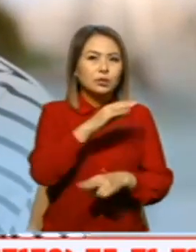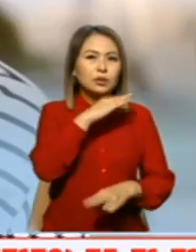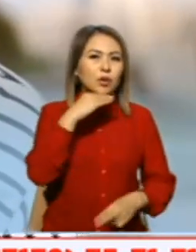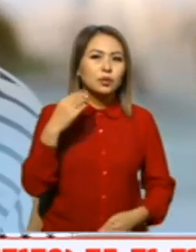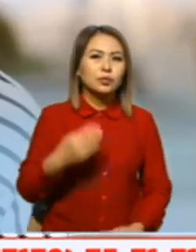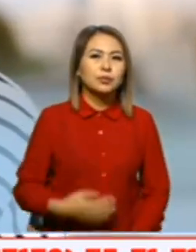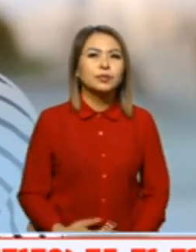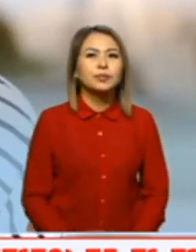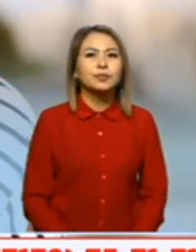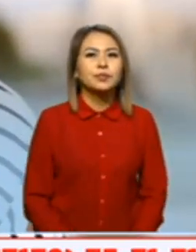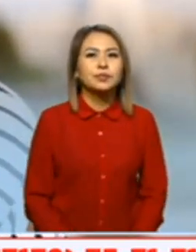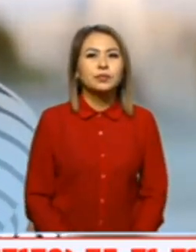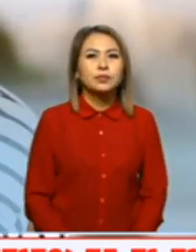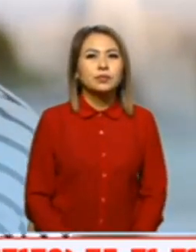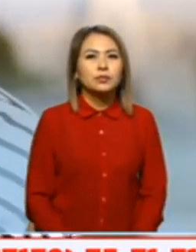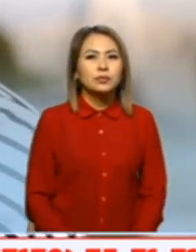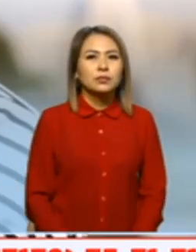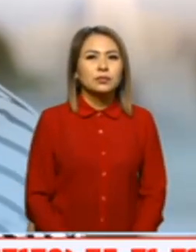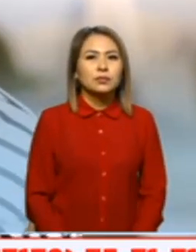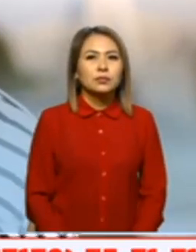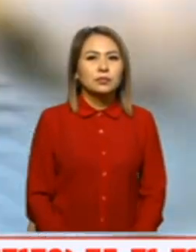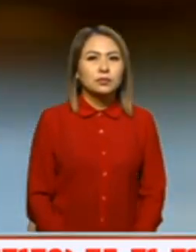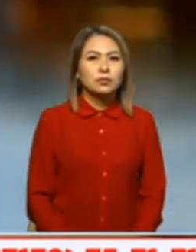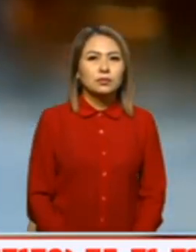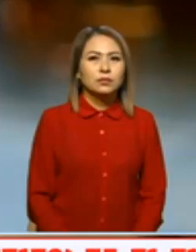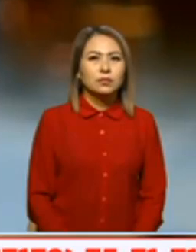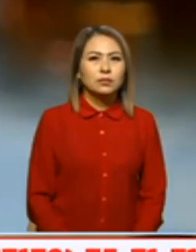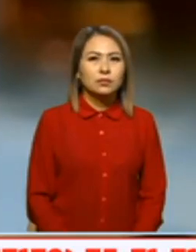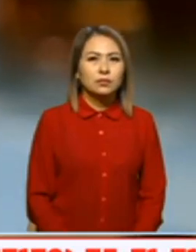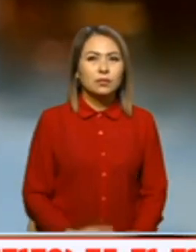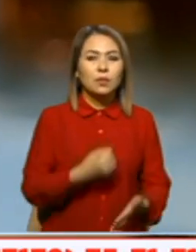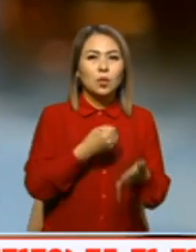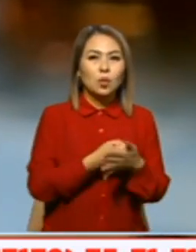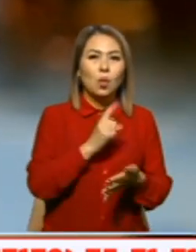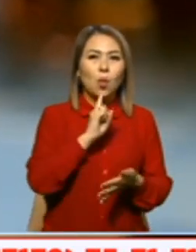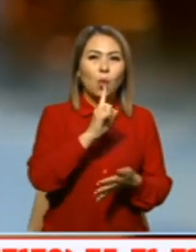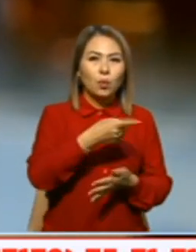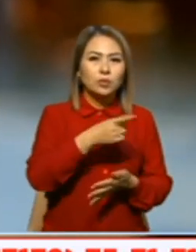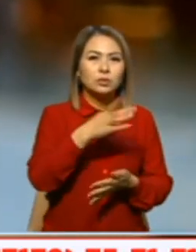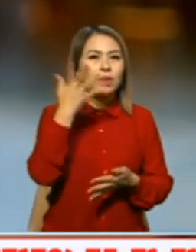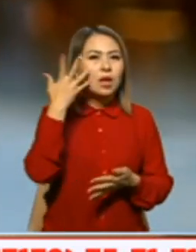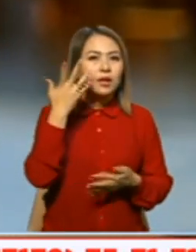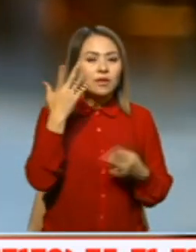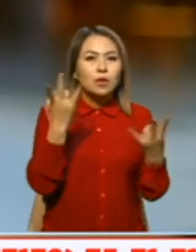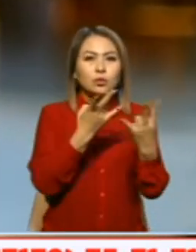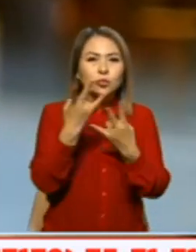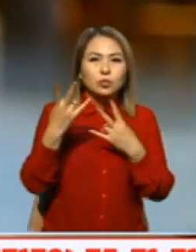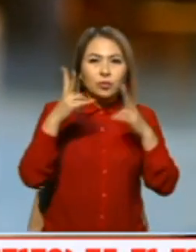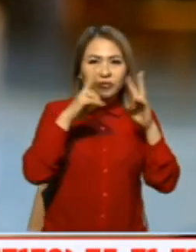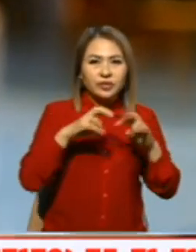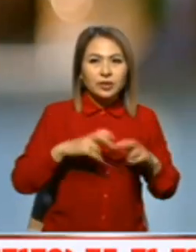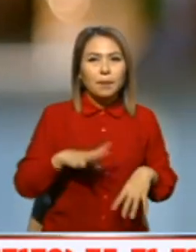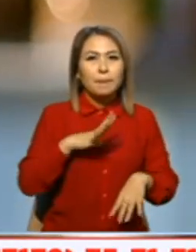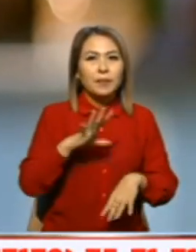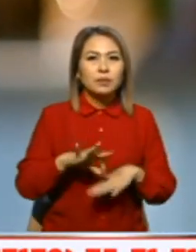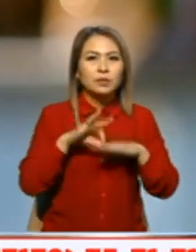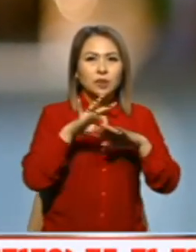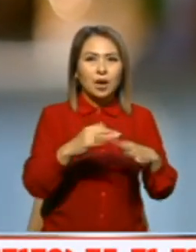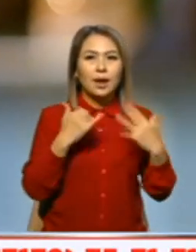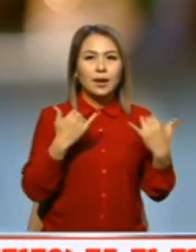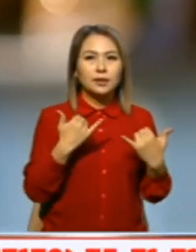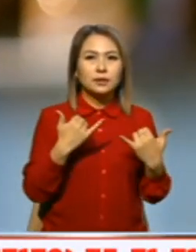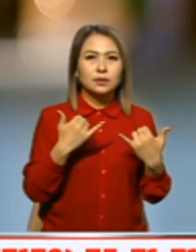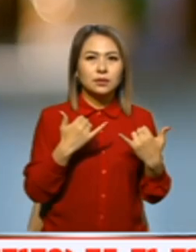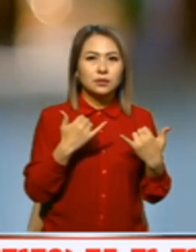поликлиникаға. Енді ауырса апарамын. Бір жасқа дейінгі керек медосмотрдың бәрінен өткенбіз, ал қазір